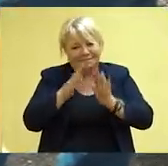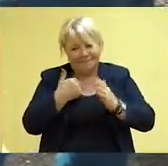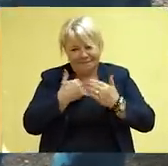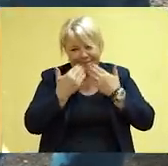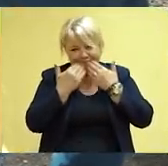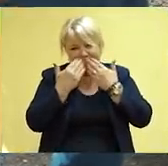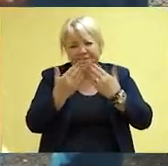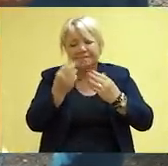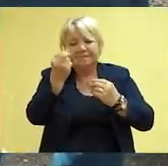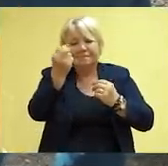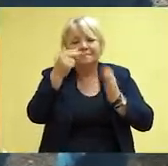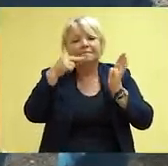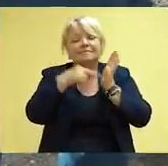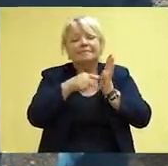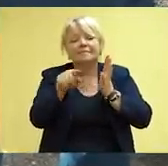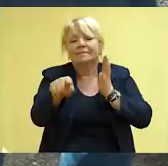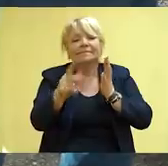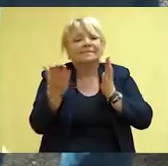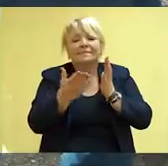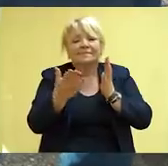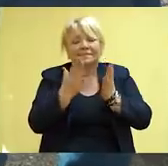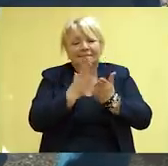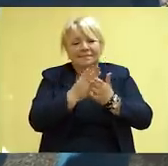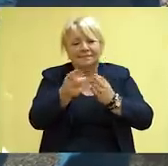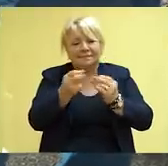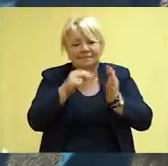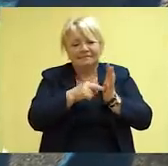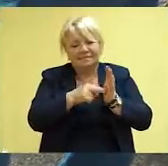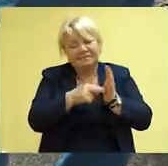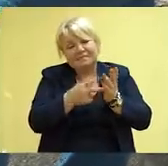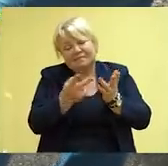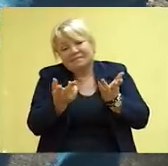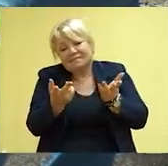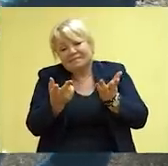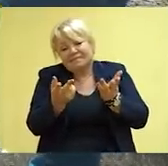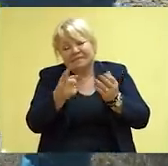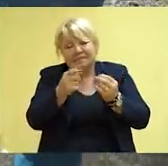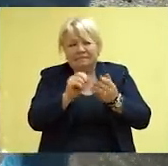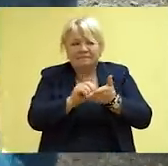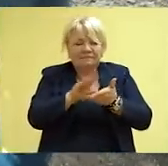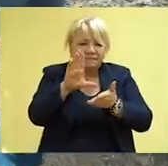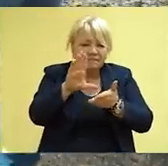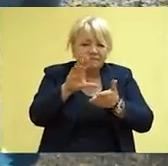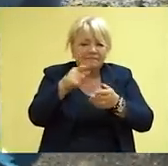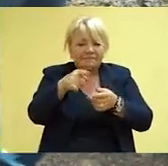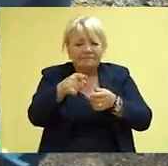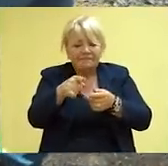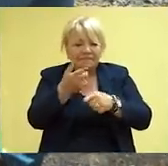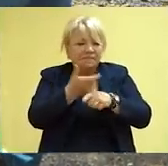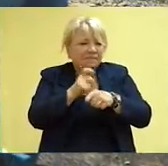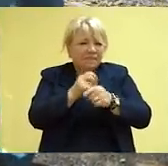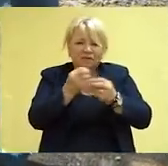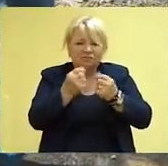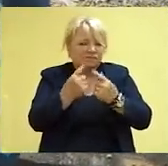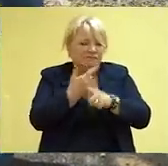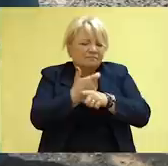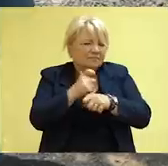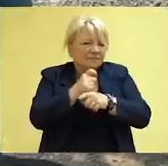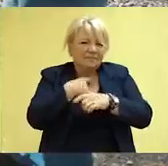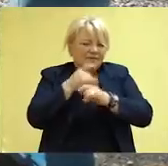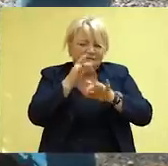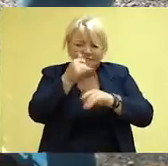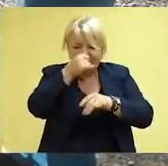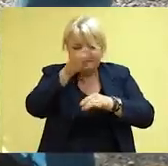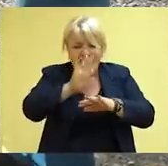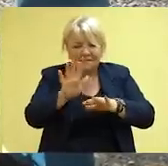თანხა რო შეგეკითხო, მაინც მიახლოებით. აი, პროსტა რო გაისროლო. მე ამის დაბრუნება ისეთი თანხა დამიჯდა, რომ